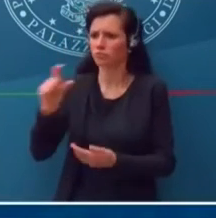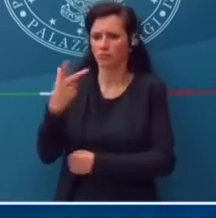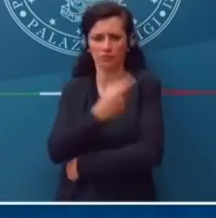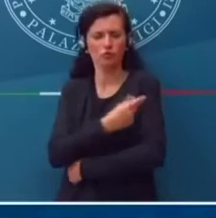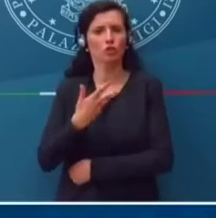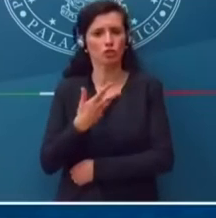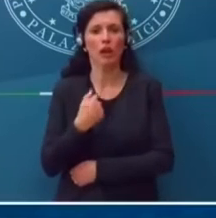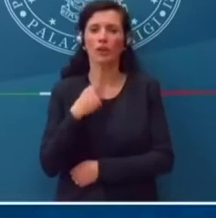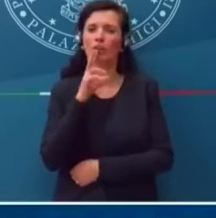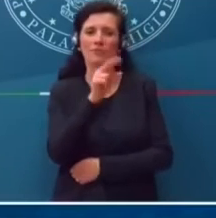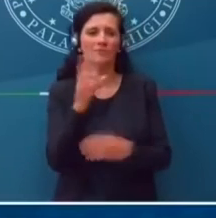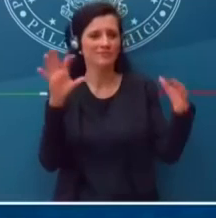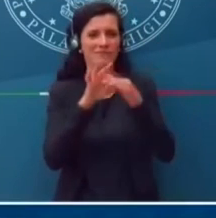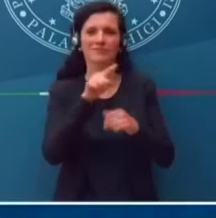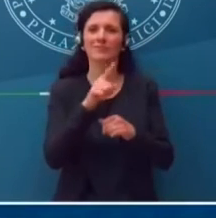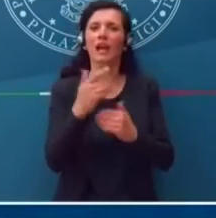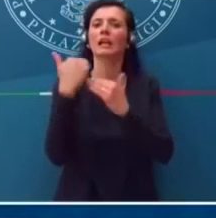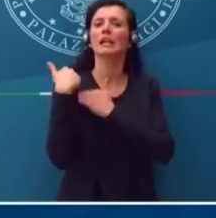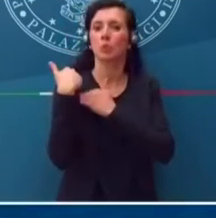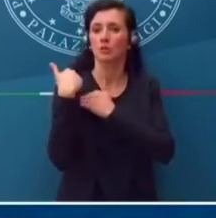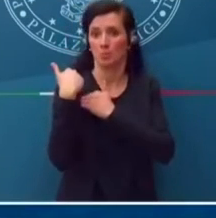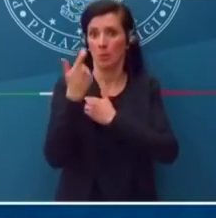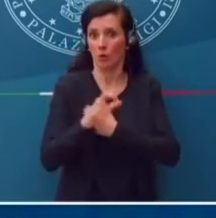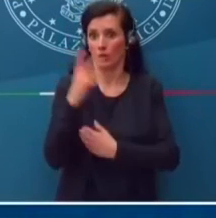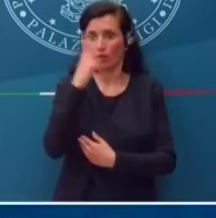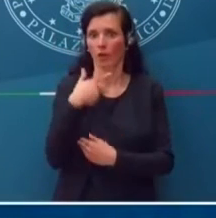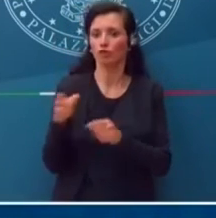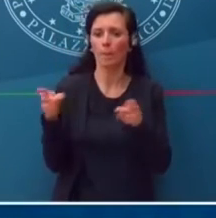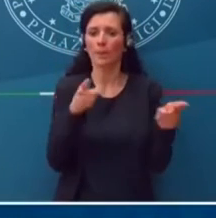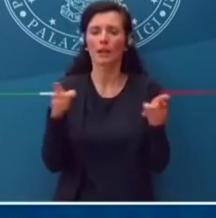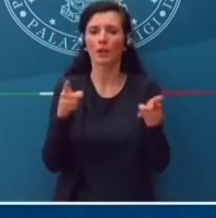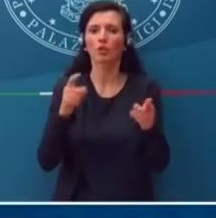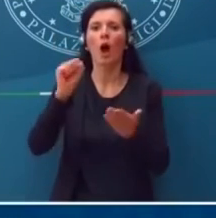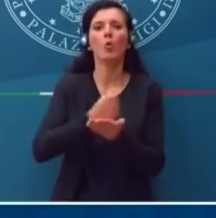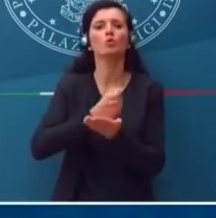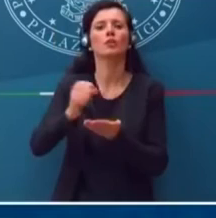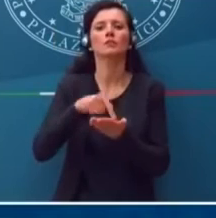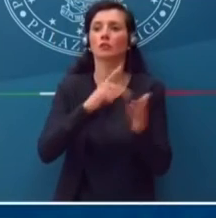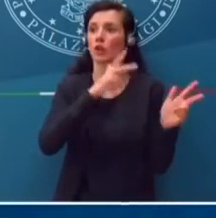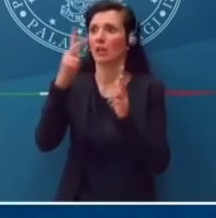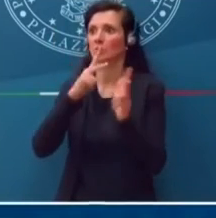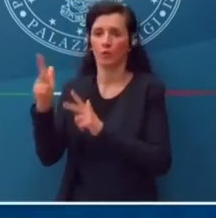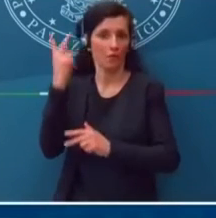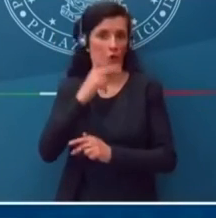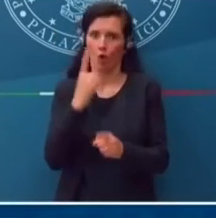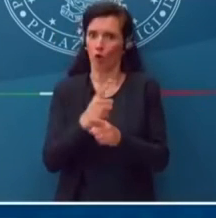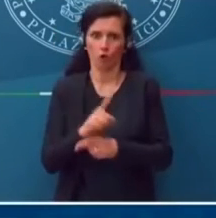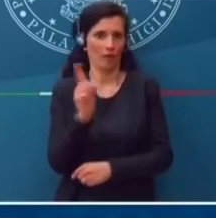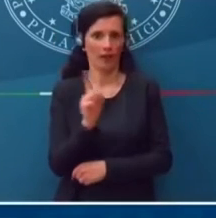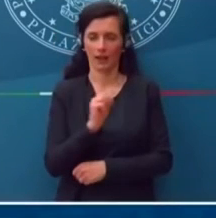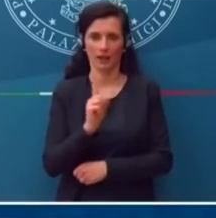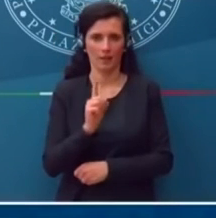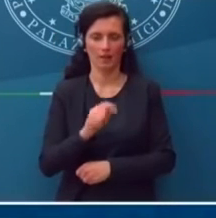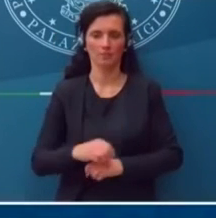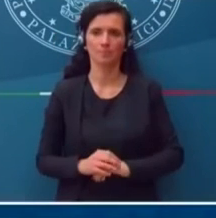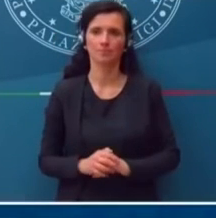lo dico per le responsabilità, c'è stato un periodo in cui effettivamente autorizzare le esportazioni non era una cosa da fare.